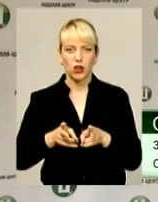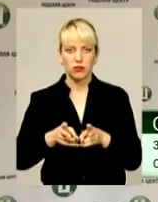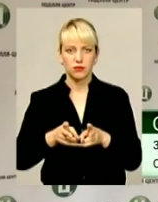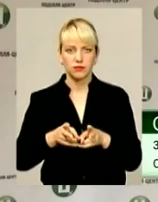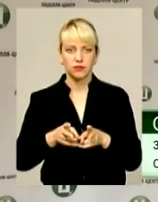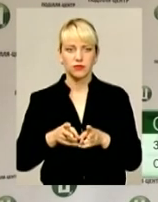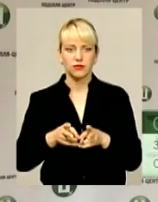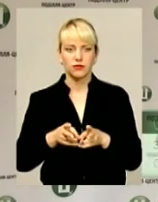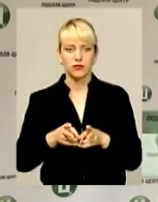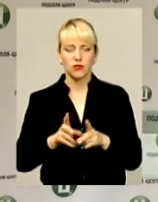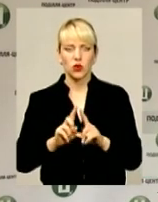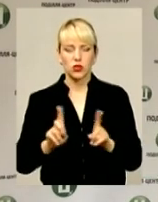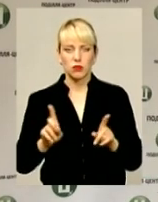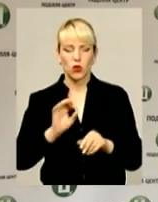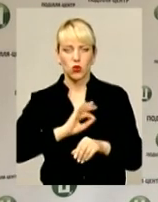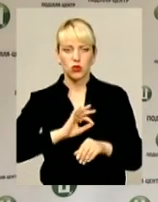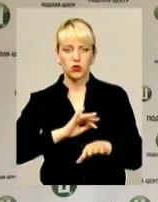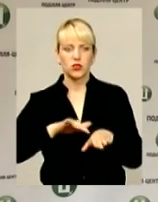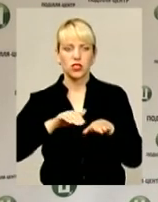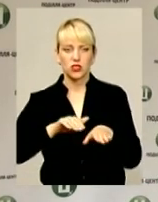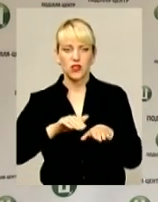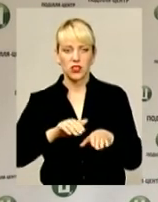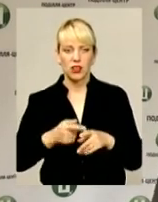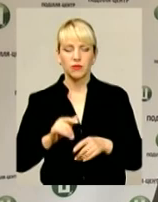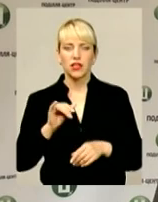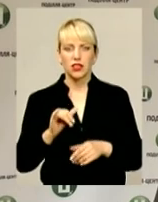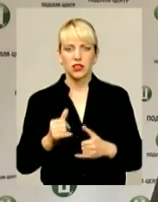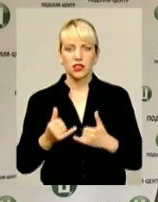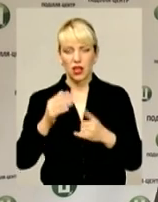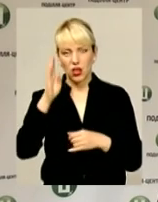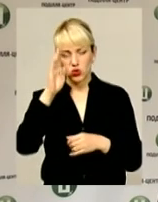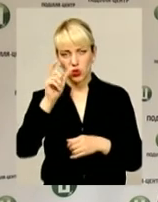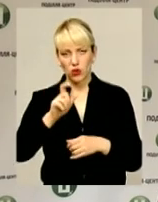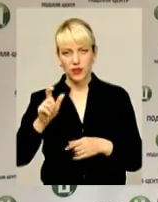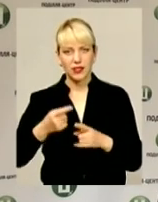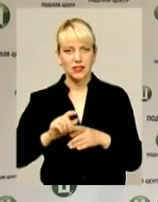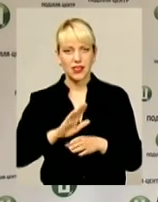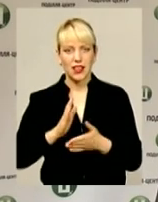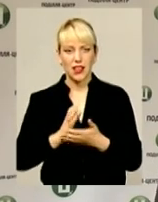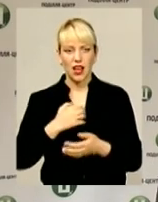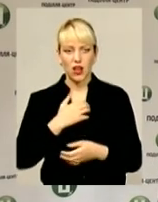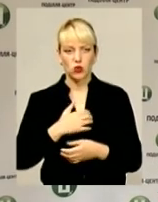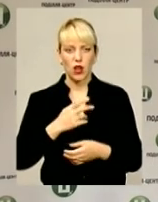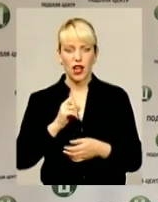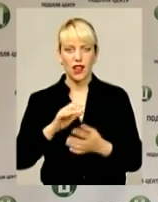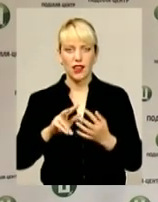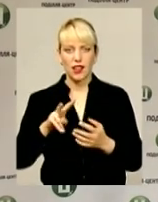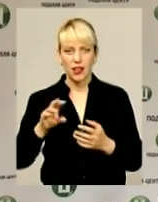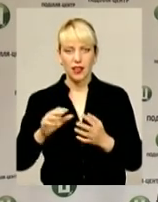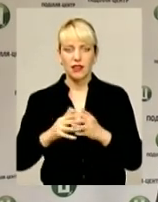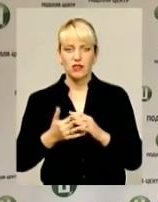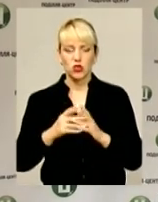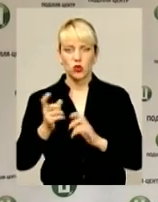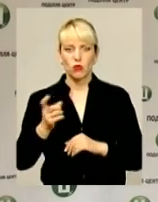особливе користь, швия. Для чоловіків це не є актуальною, але в сільському господарстві в нас